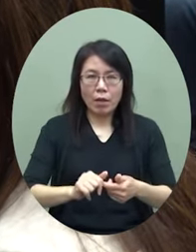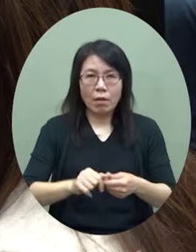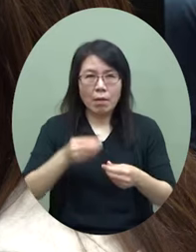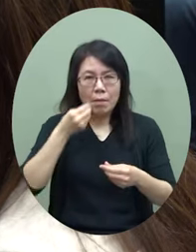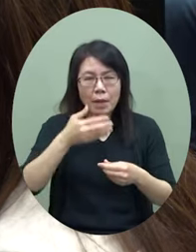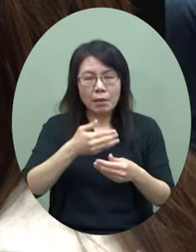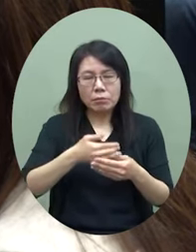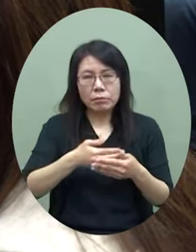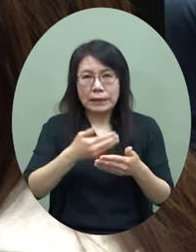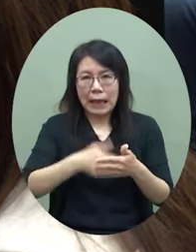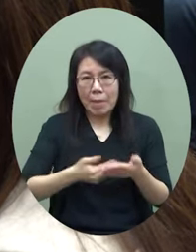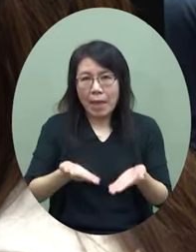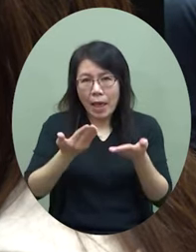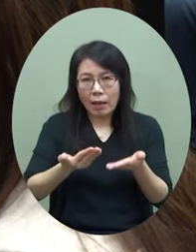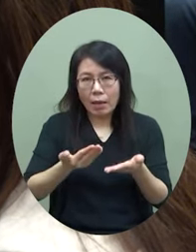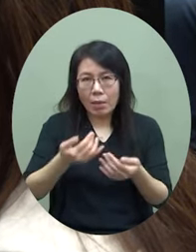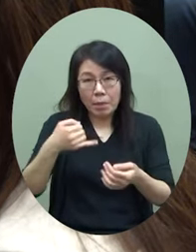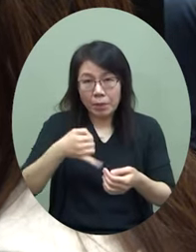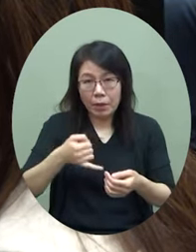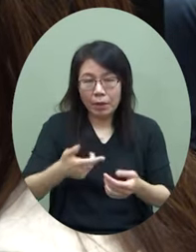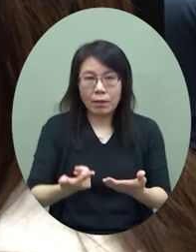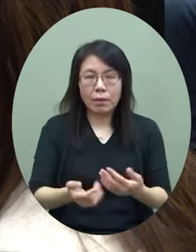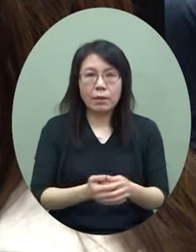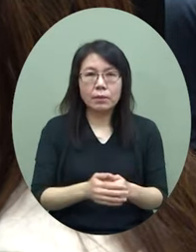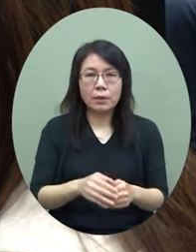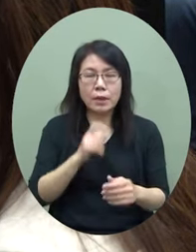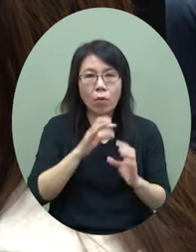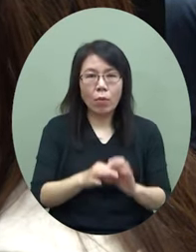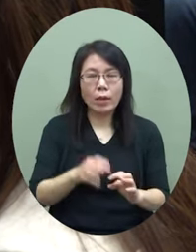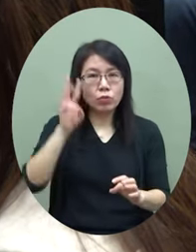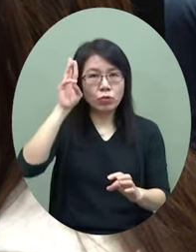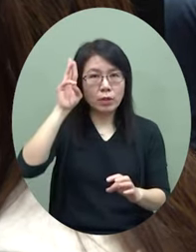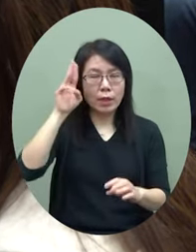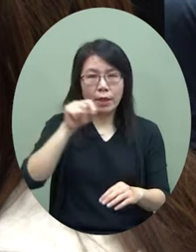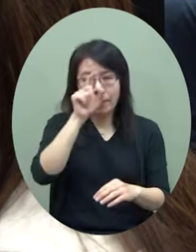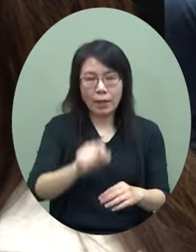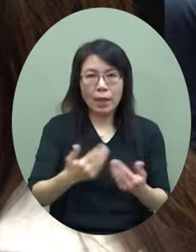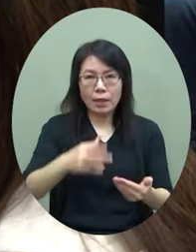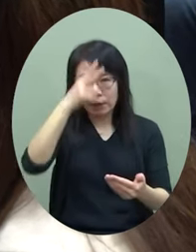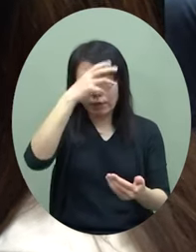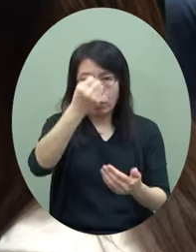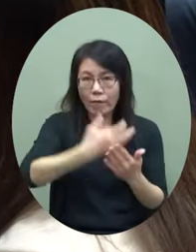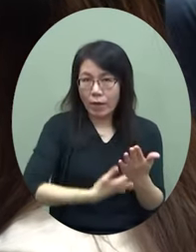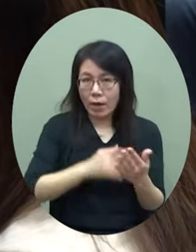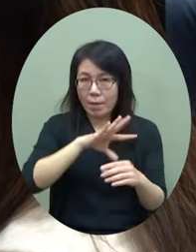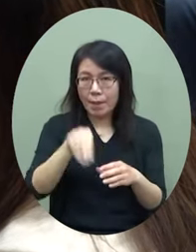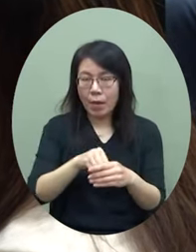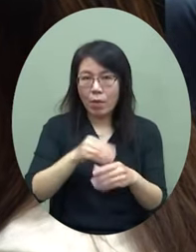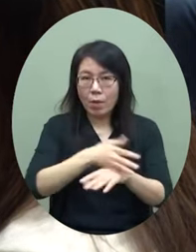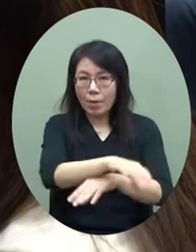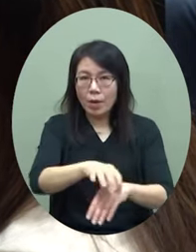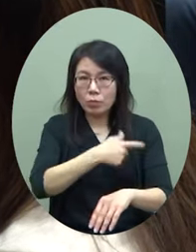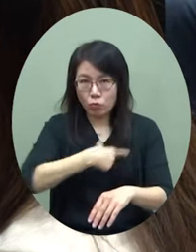会落空呢另外想最后很简单问一句就是关于宣誓的问题其实政府就说今次的修例是会涵盖区议员